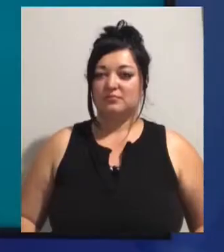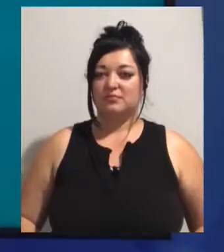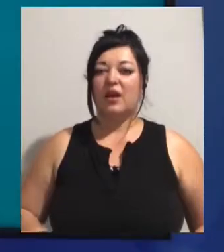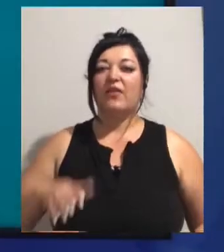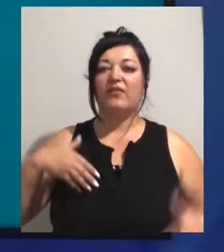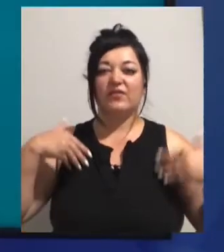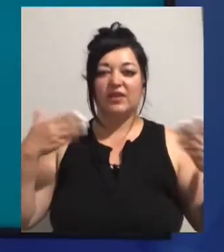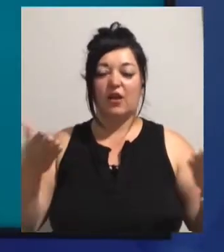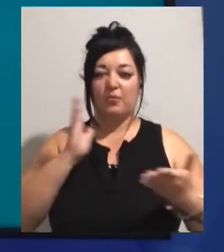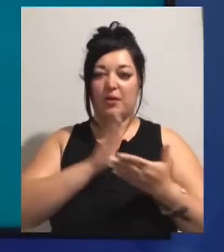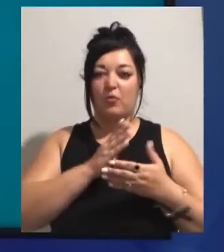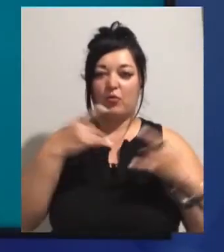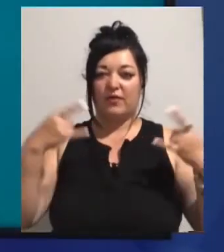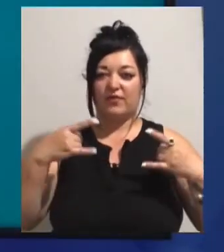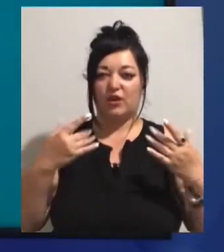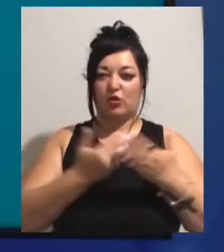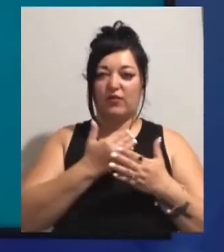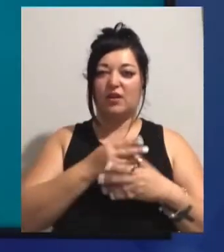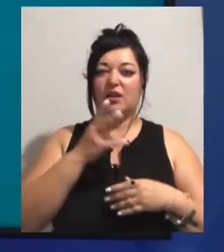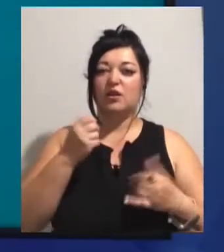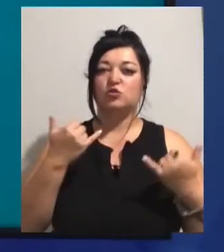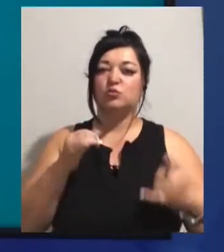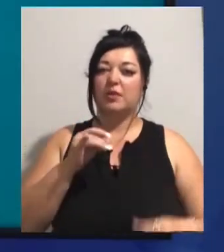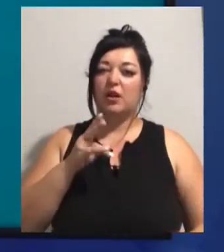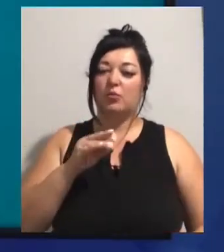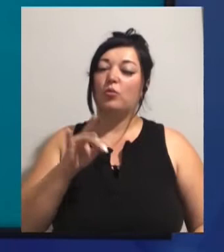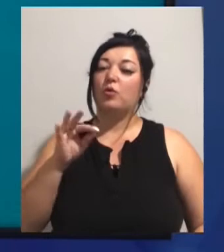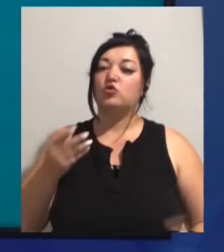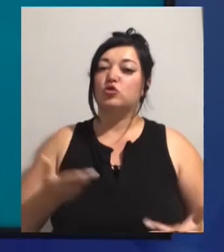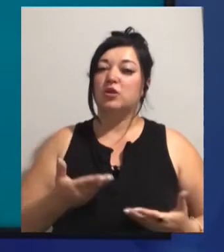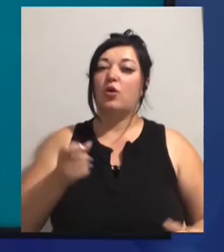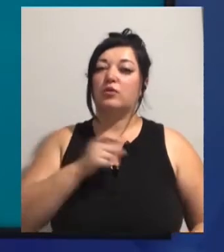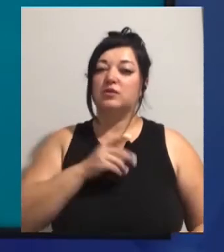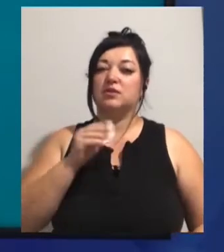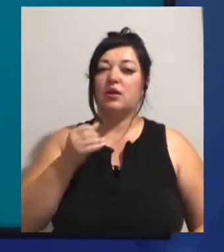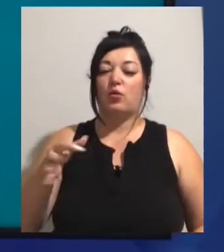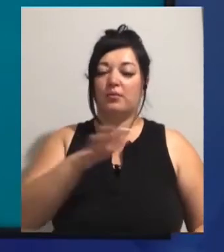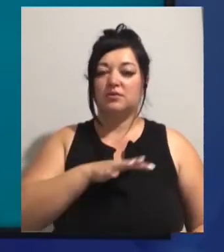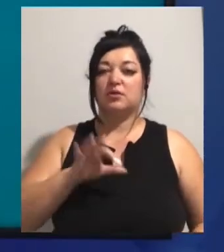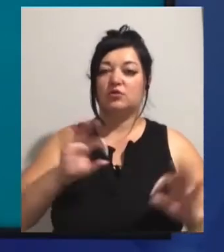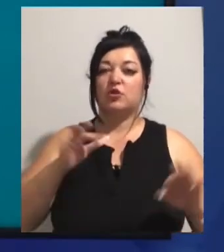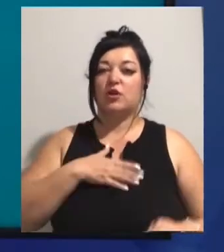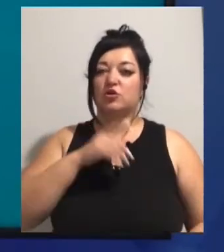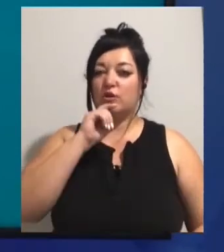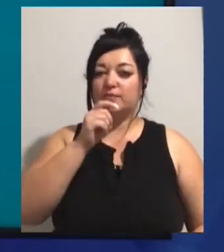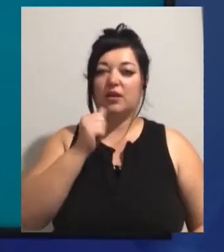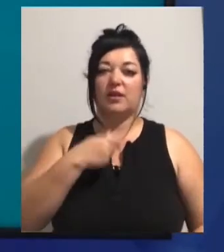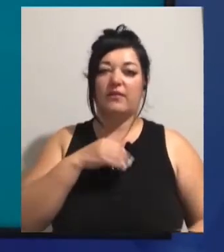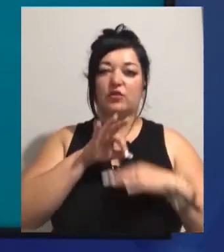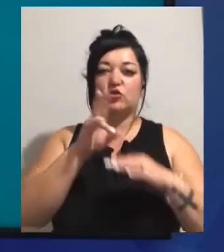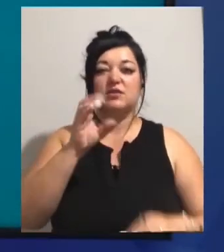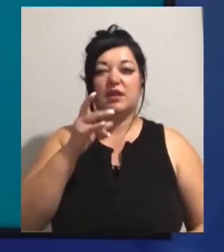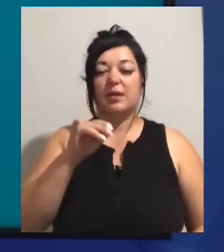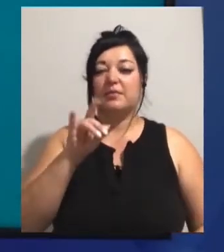Вітаю! прямому ефірі новини на Суспільному. Про життя Одеси та області розкажуть наші кореспонденти та я, ведуча Ксенія